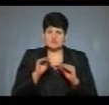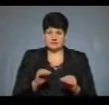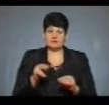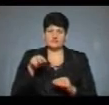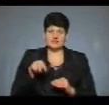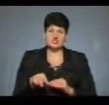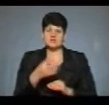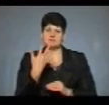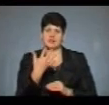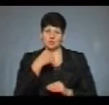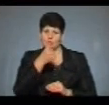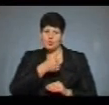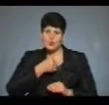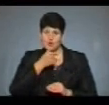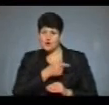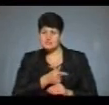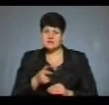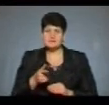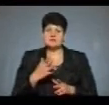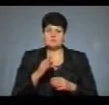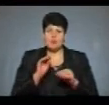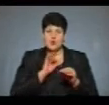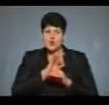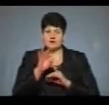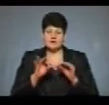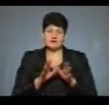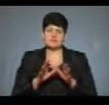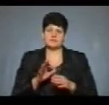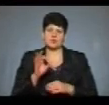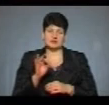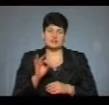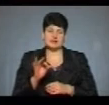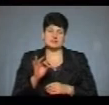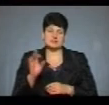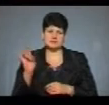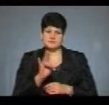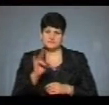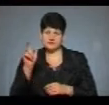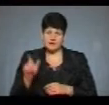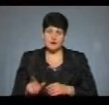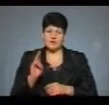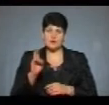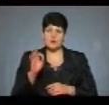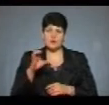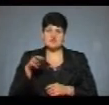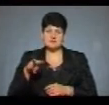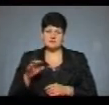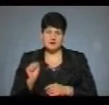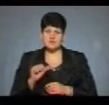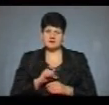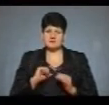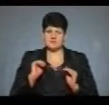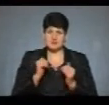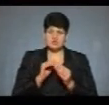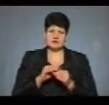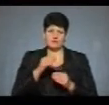в 2005 році. Спроєктував і виготовив шопку отець Косма. Схожі шопки, але менші за розміром, встановлюють на Закарпатті в